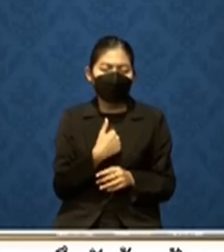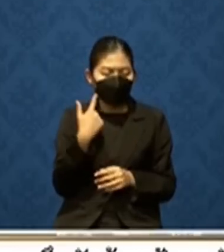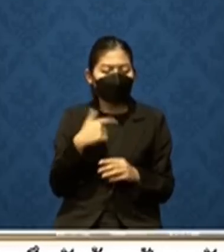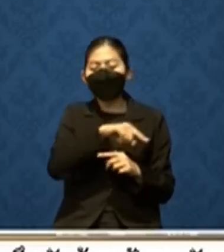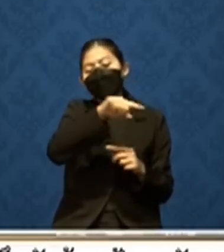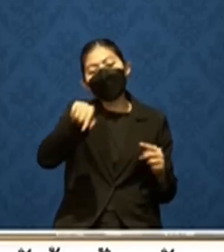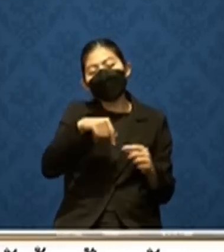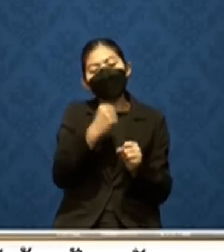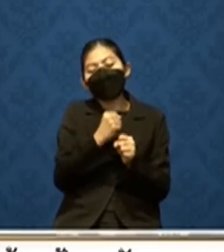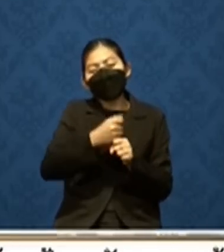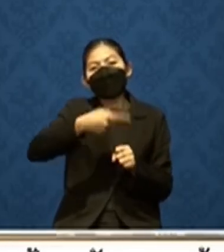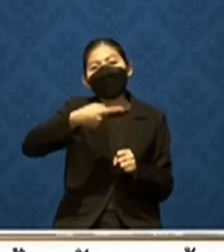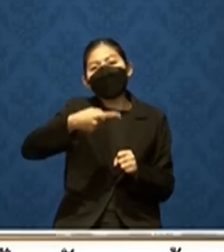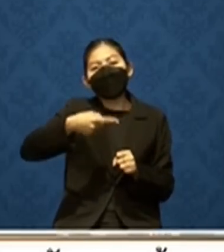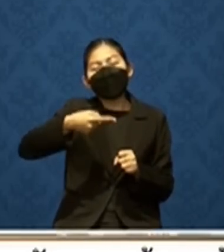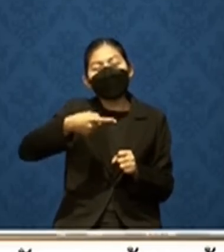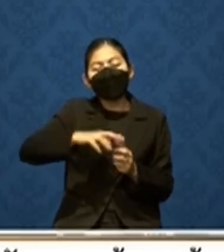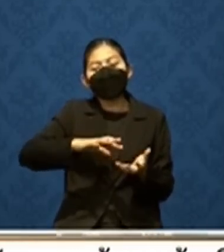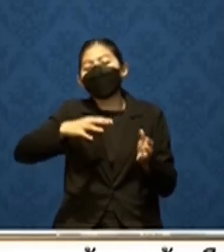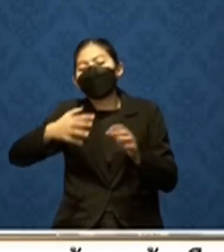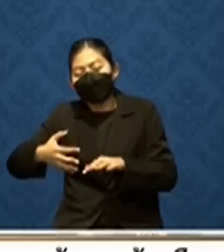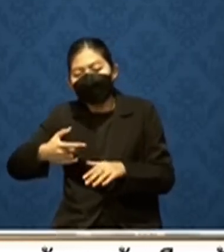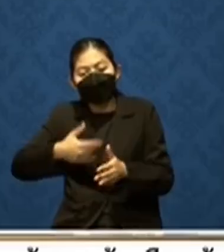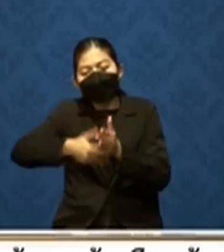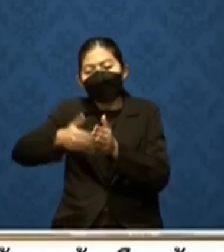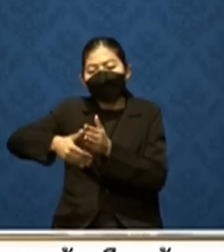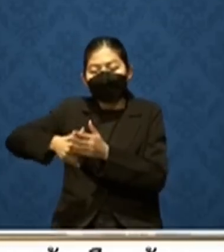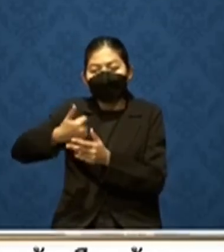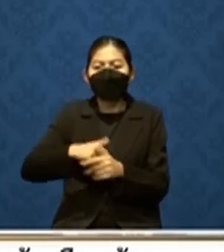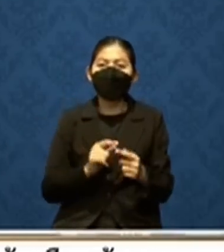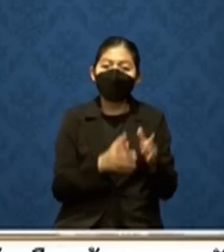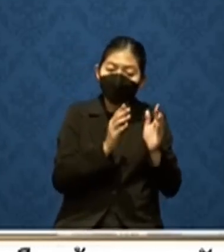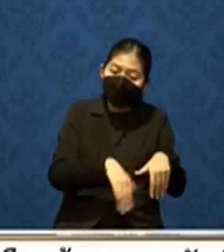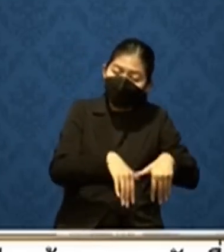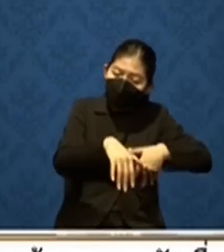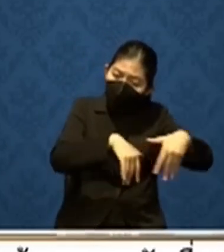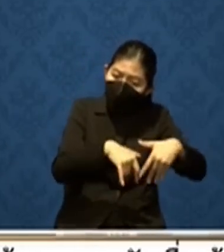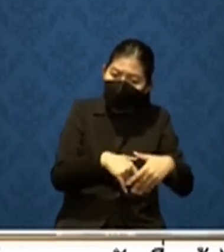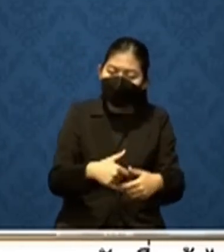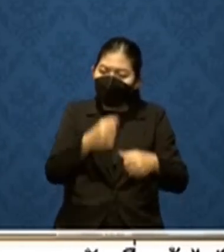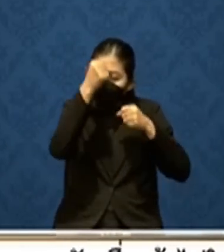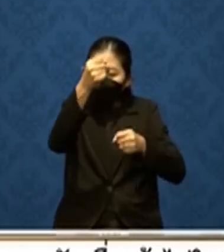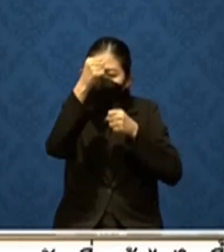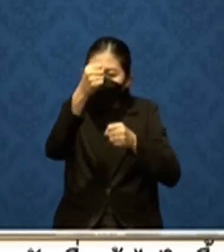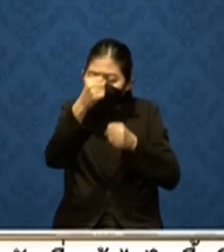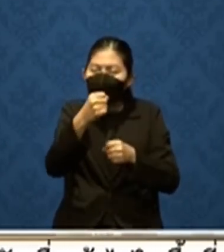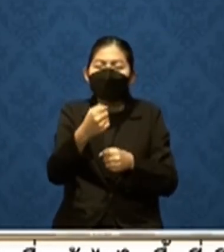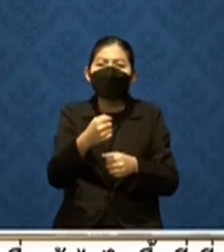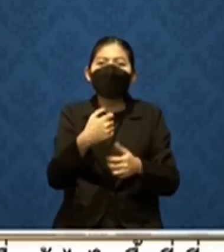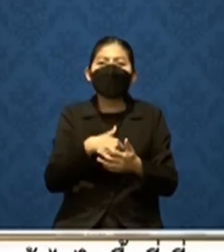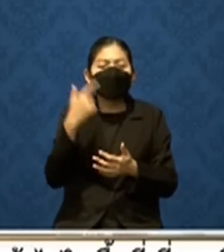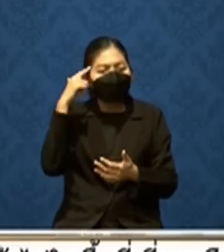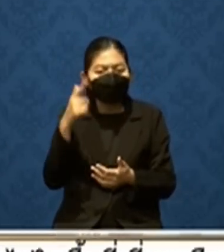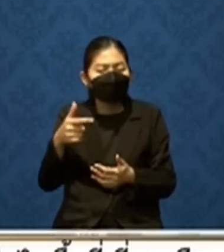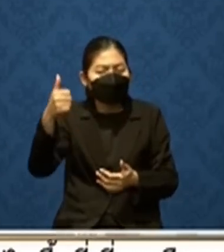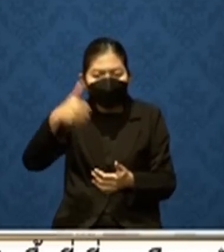ประชาชนลูกคือต่อต้านว่าระบบมันไม่ดีท่านก็ยึดอำนาจมาปกครองประเทศชาติต่อไปอย่าง